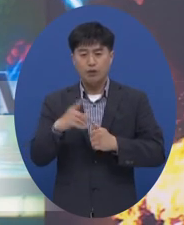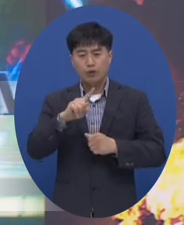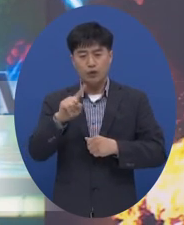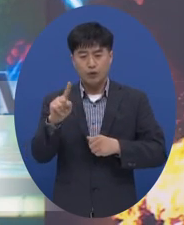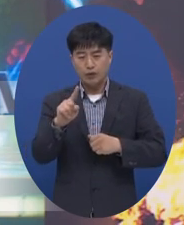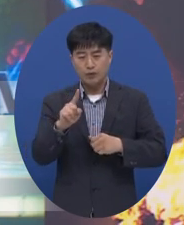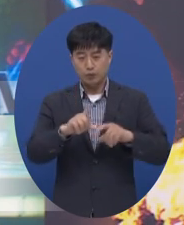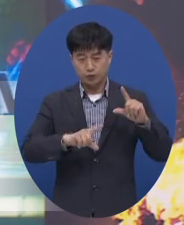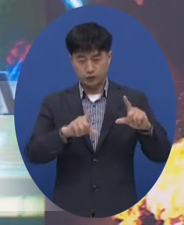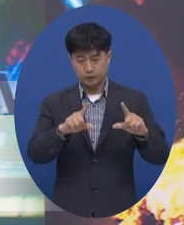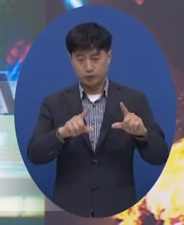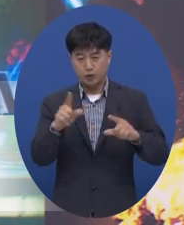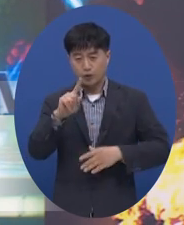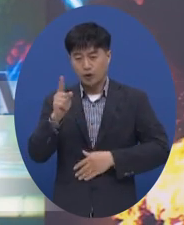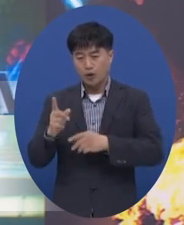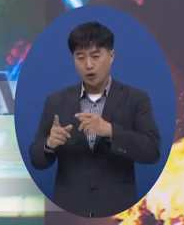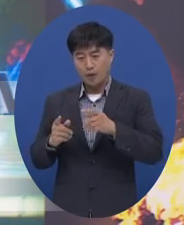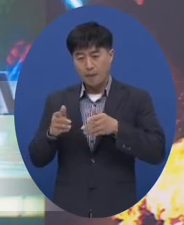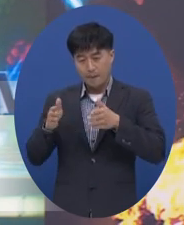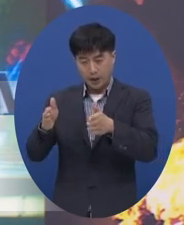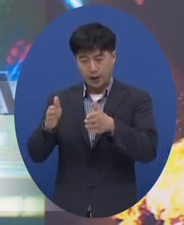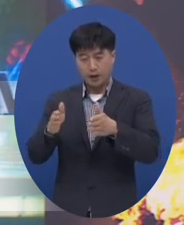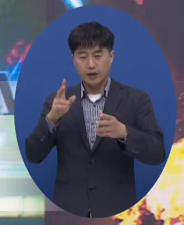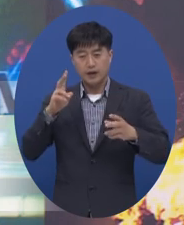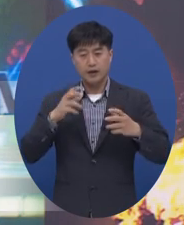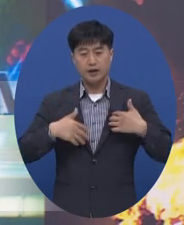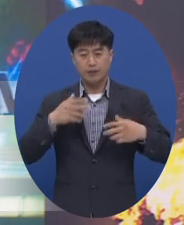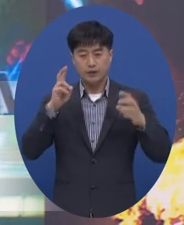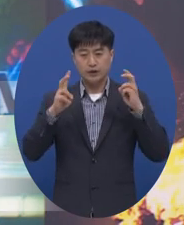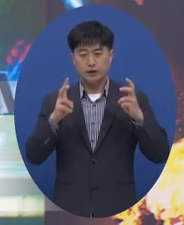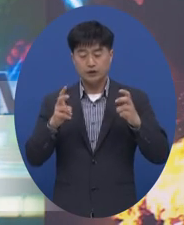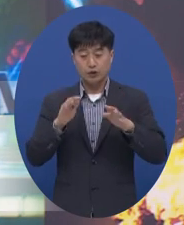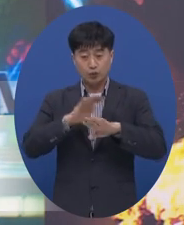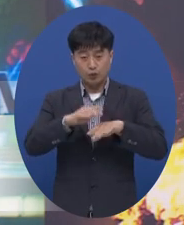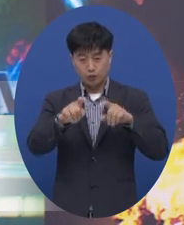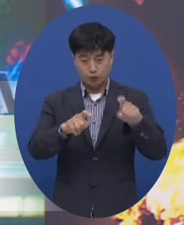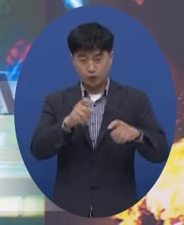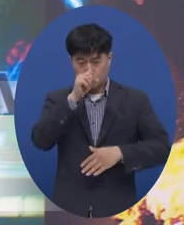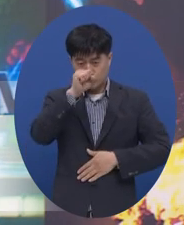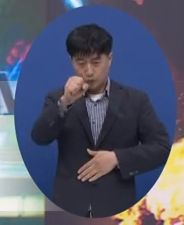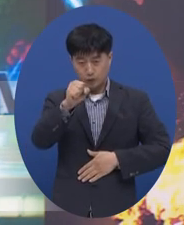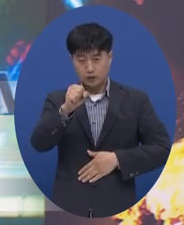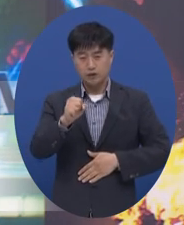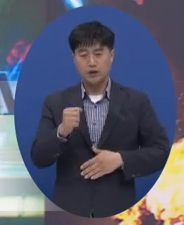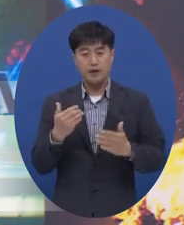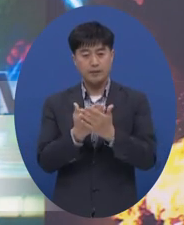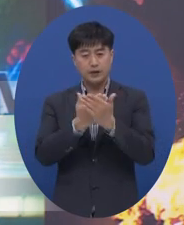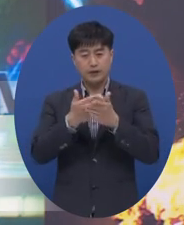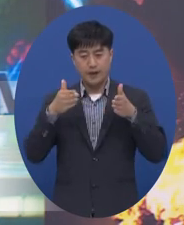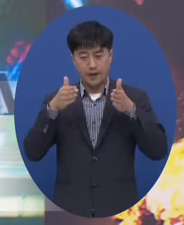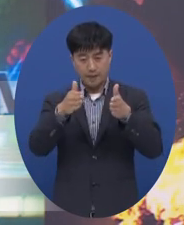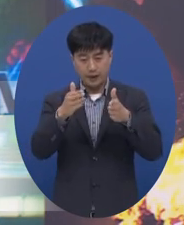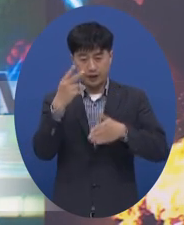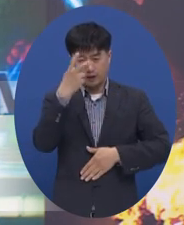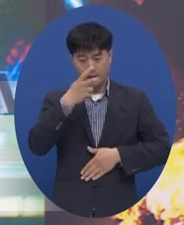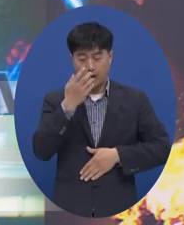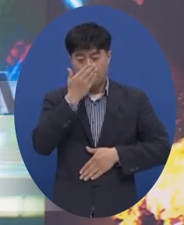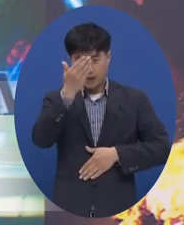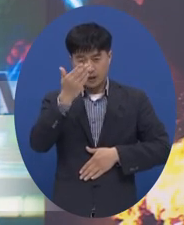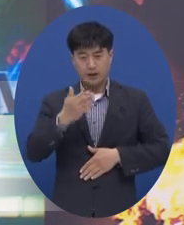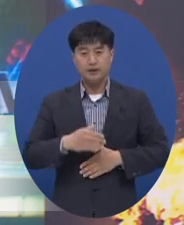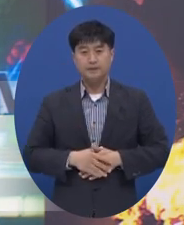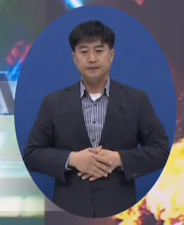글로벌 시장에 어떤 트렌드가 있어서 어떤 방향으로 게임 기업들이 도전을 하는 게 좋은지 하는 그런